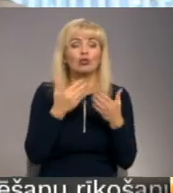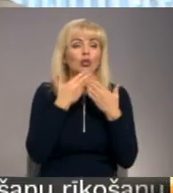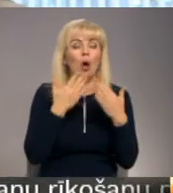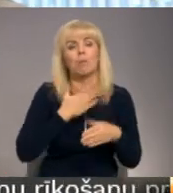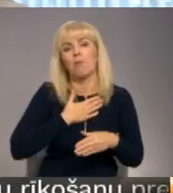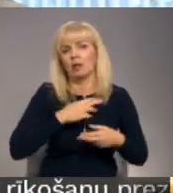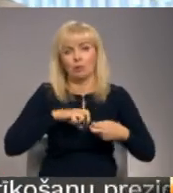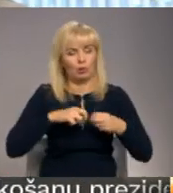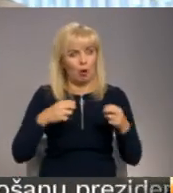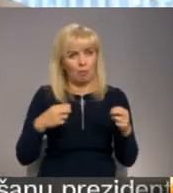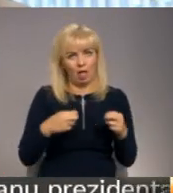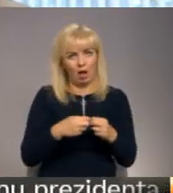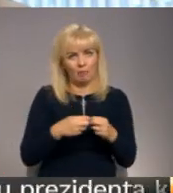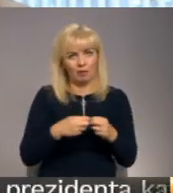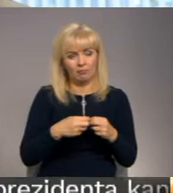mana problēma.